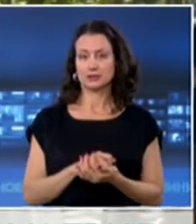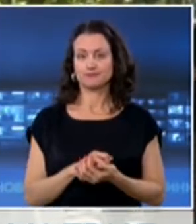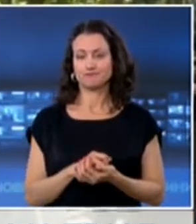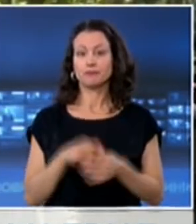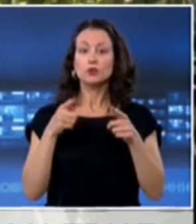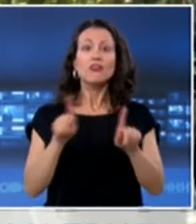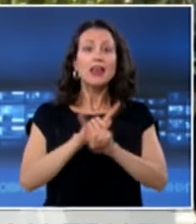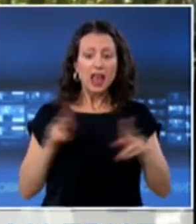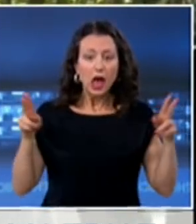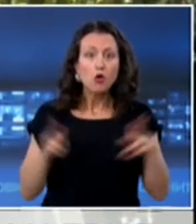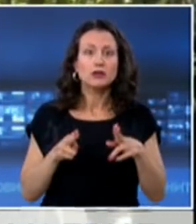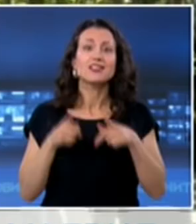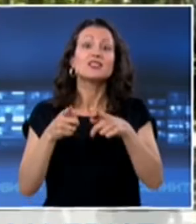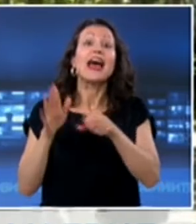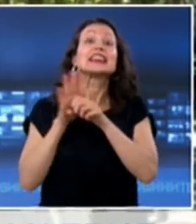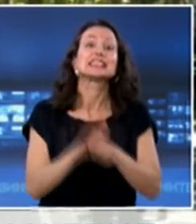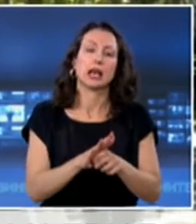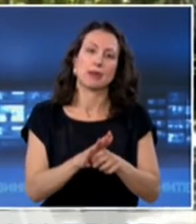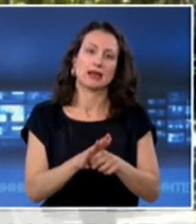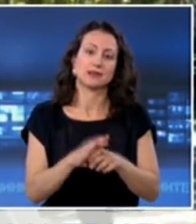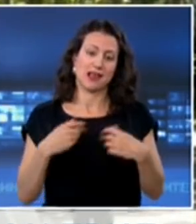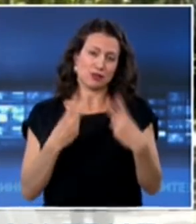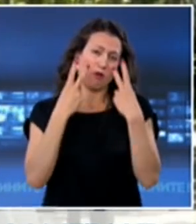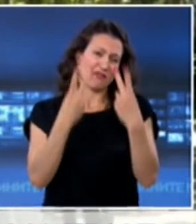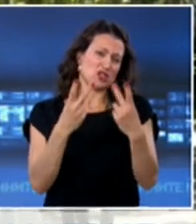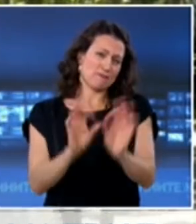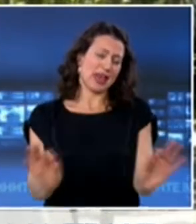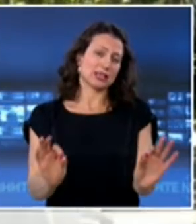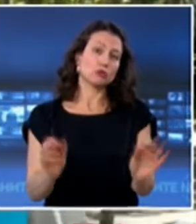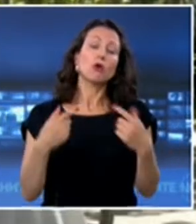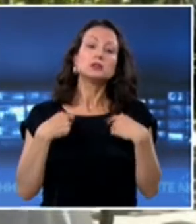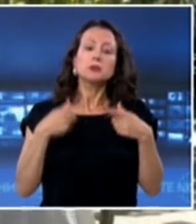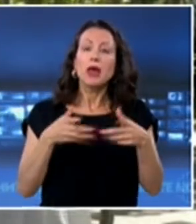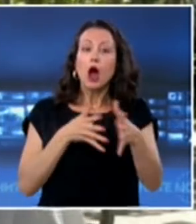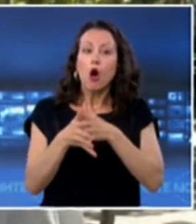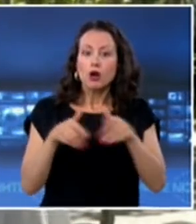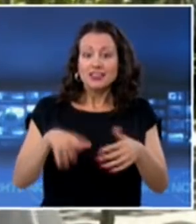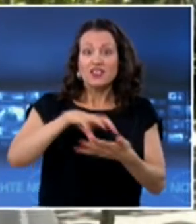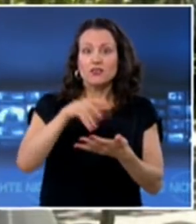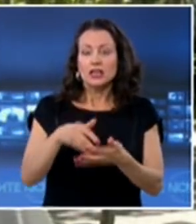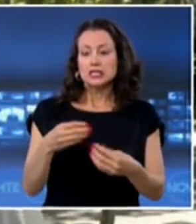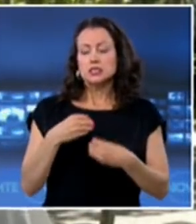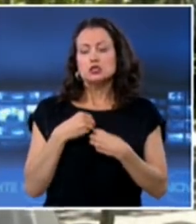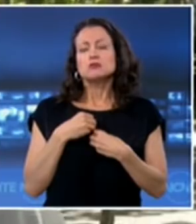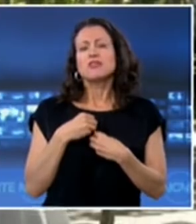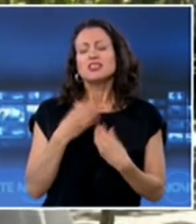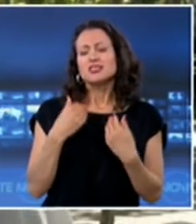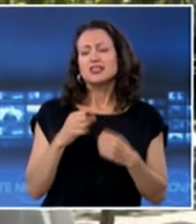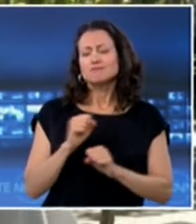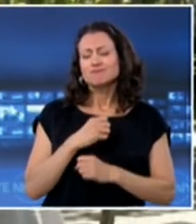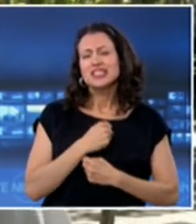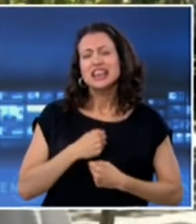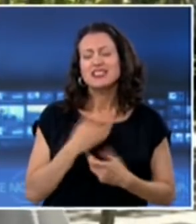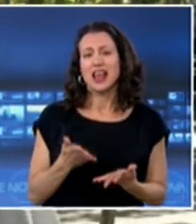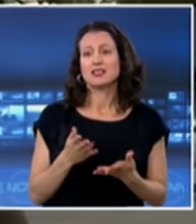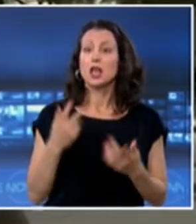не е ограничение, а дискриминация. За мен е очевидно. Затова хората в квартала се чувстват наранени и по-силно засегнати от кризата